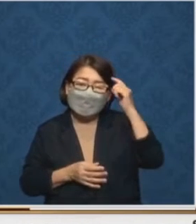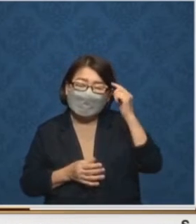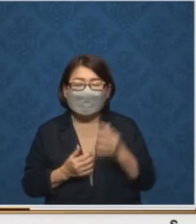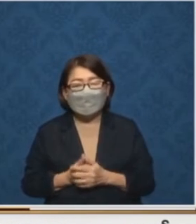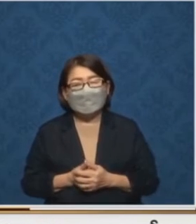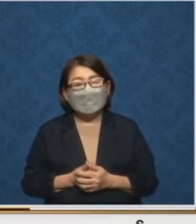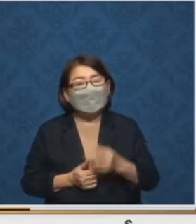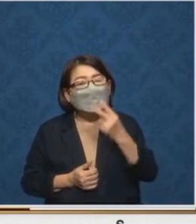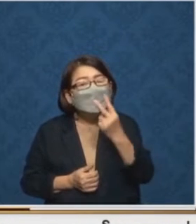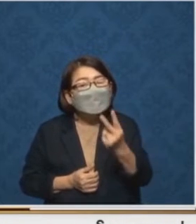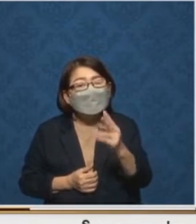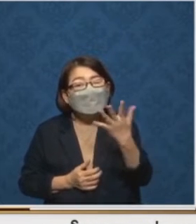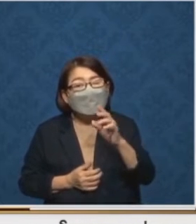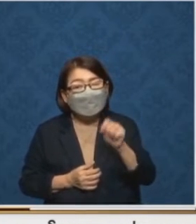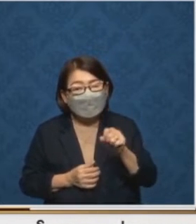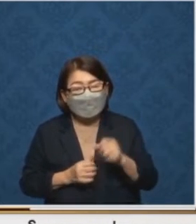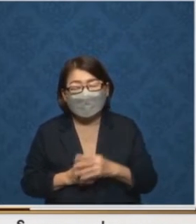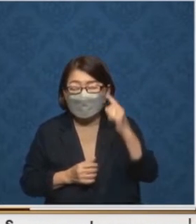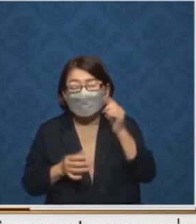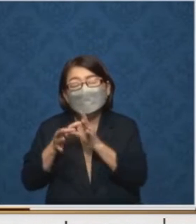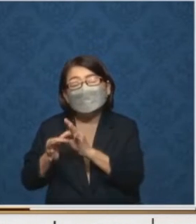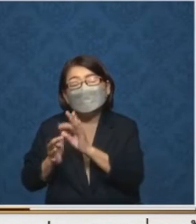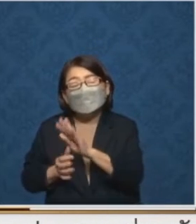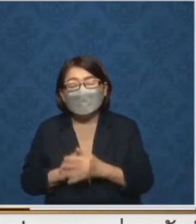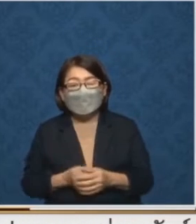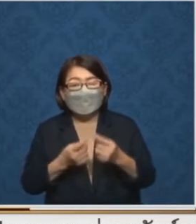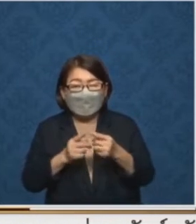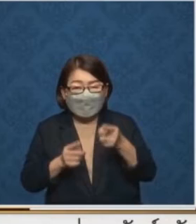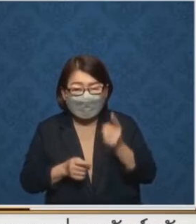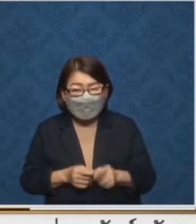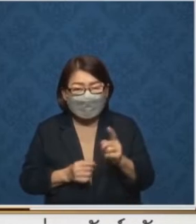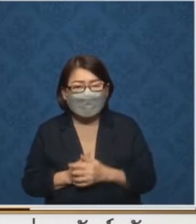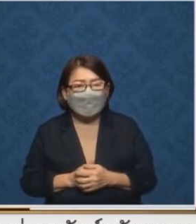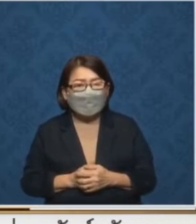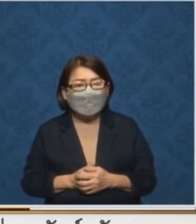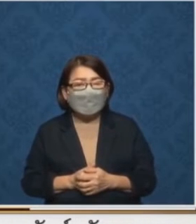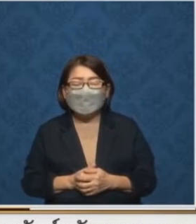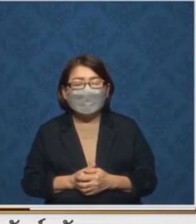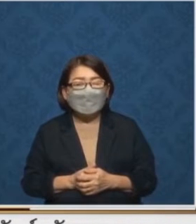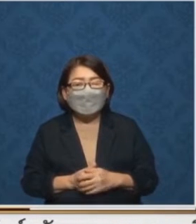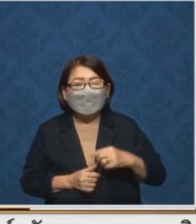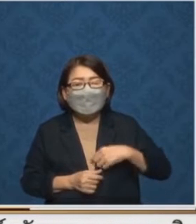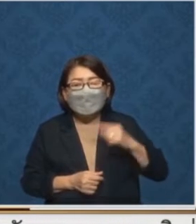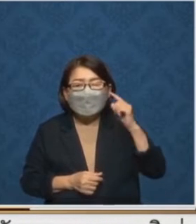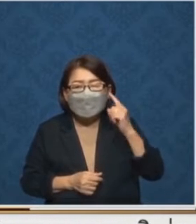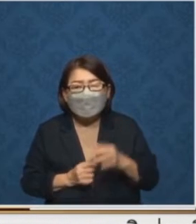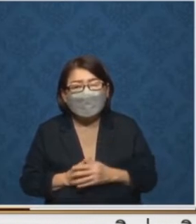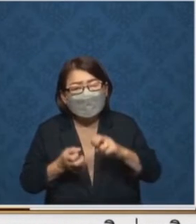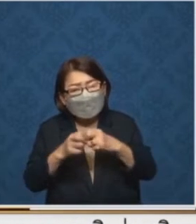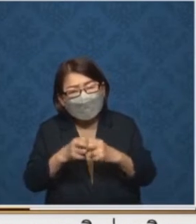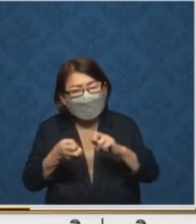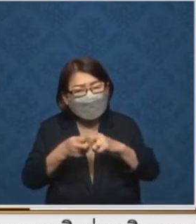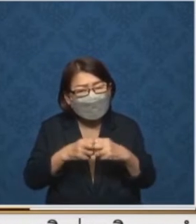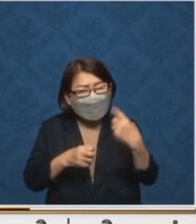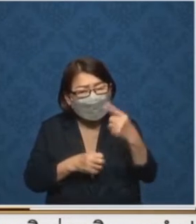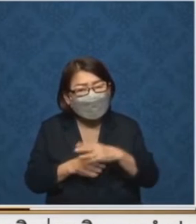ถ้าเป็ภาษาชับ้านก็คือจับไม่ได้ ไล่ไม่ทันผมจึงจงใจที่จะเอาทั้งหมดลึ่งทั้หมดมาทำ